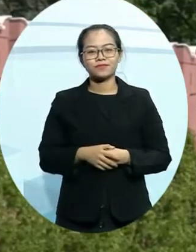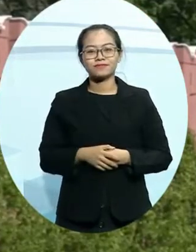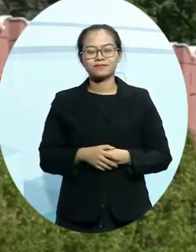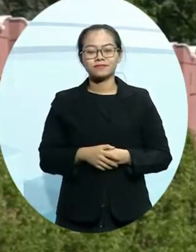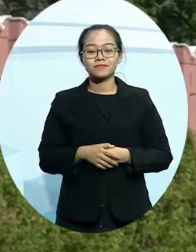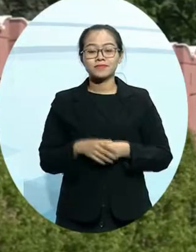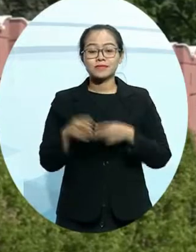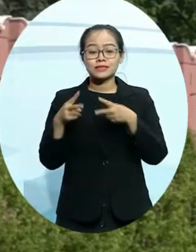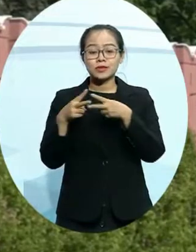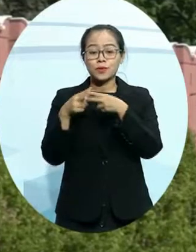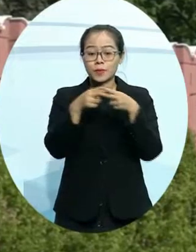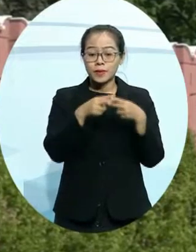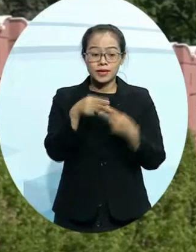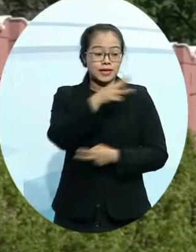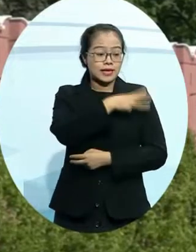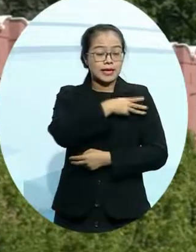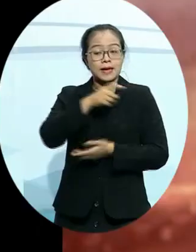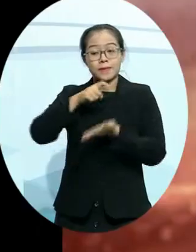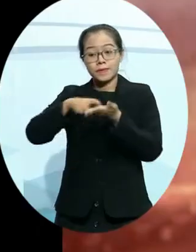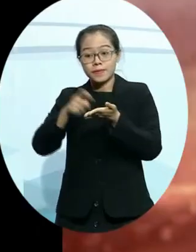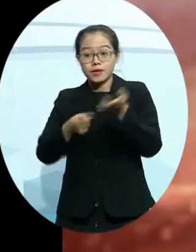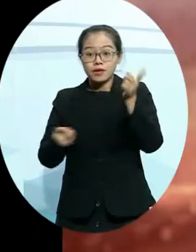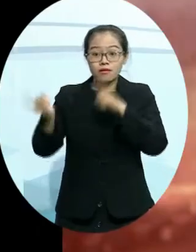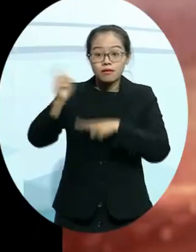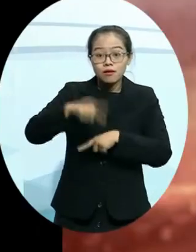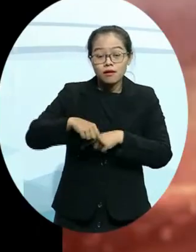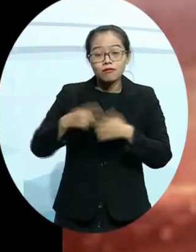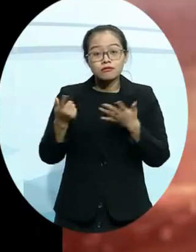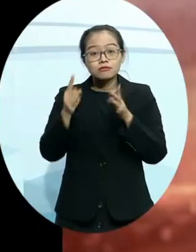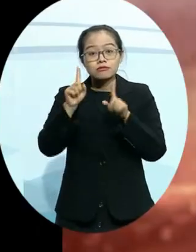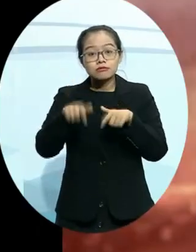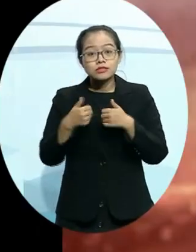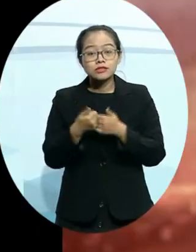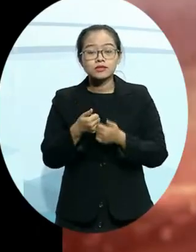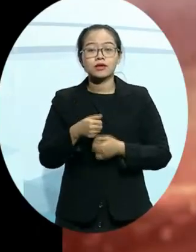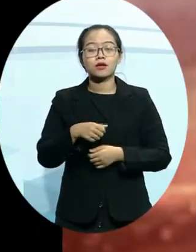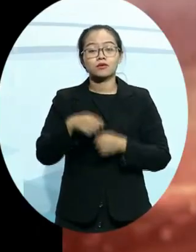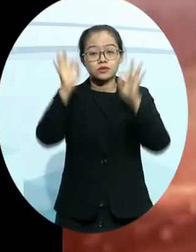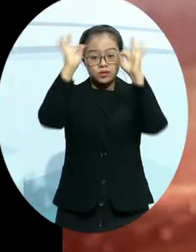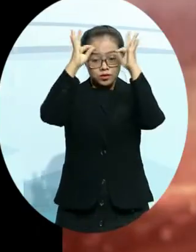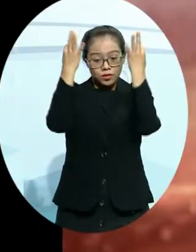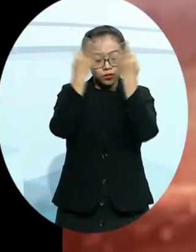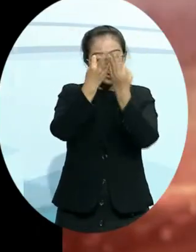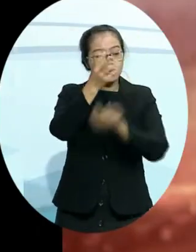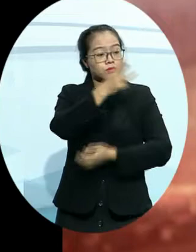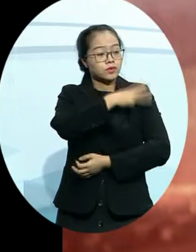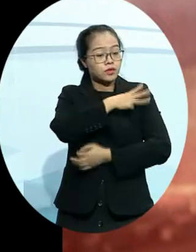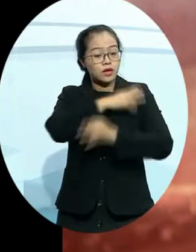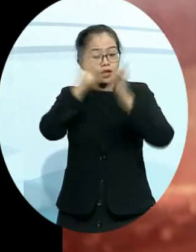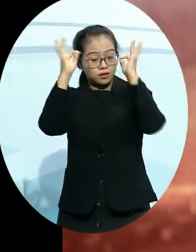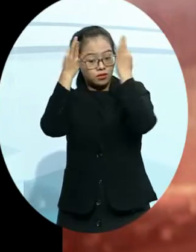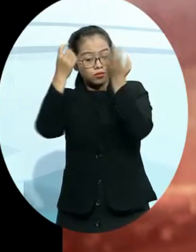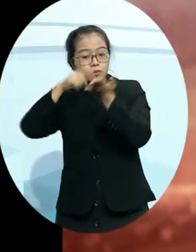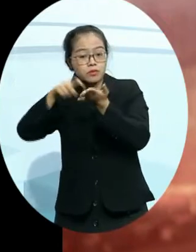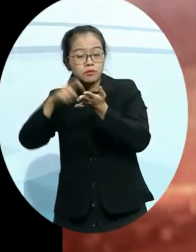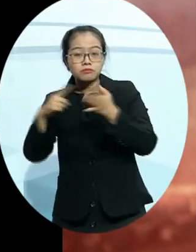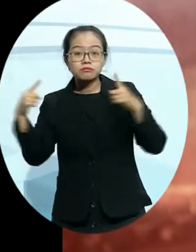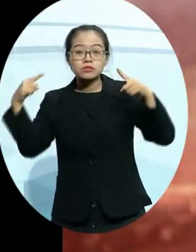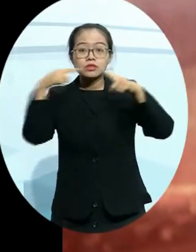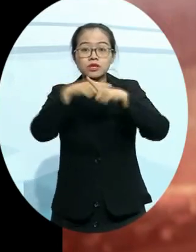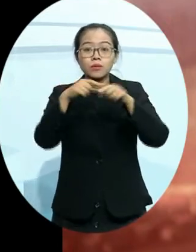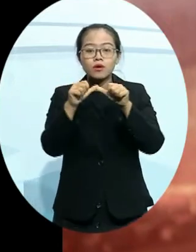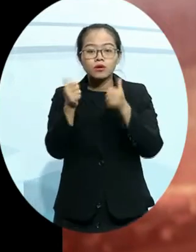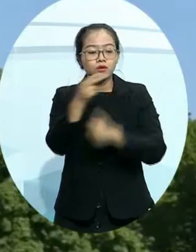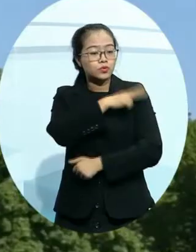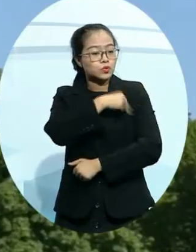Nga và Mỹ có thể quay trở lại, tinh thần của cuộc gặp thượng đỉnh giữa Tổng thống Nga Vladimir Putin và Tổng thống Mỹ Joe Biden tại Geneva, Thụy Sĩ hồi